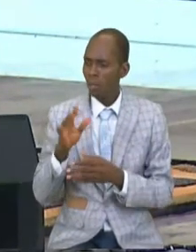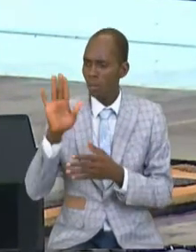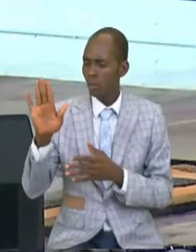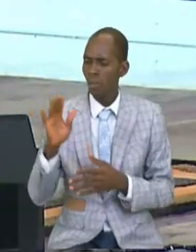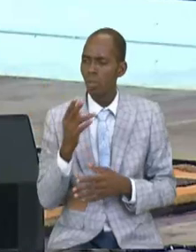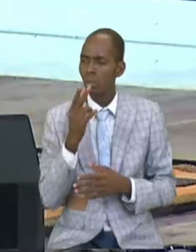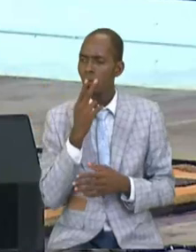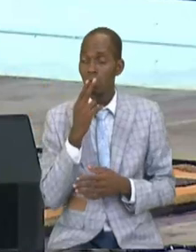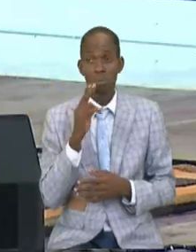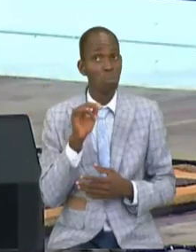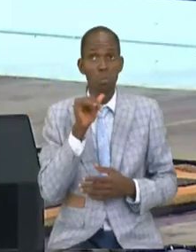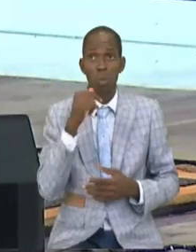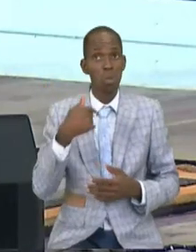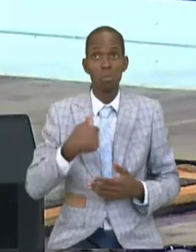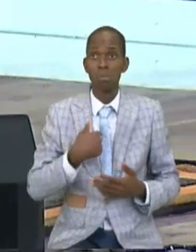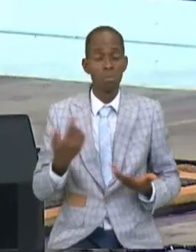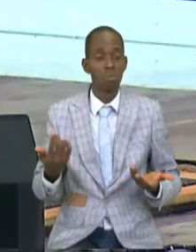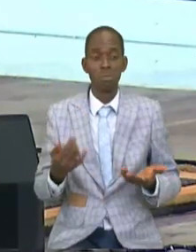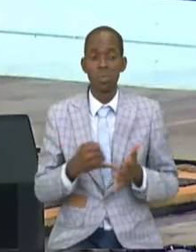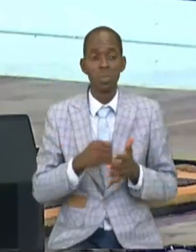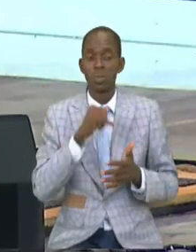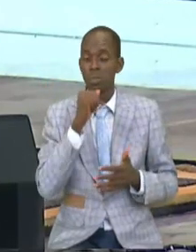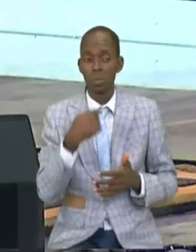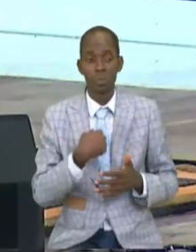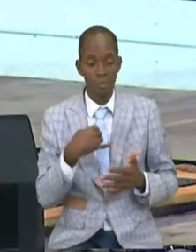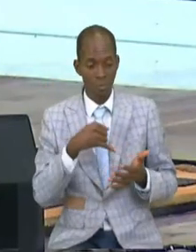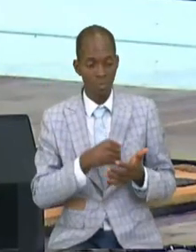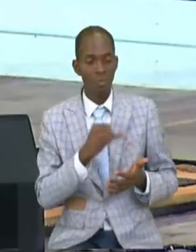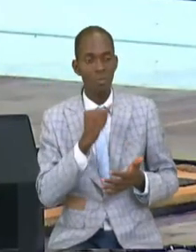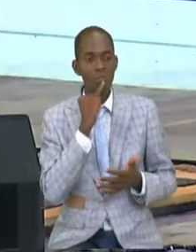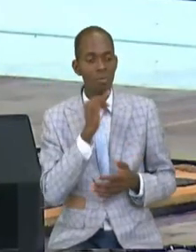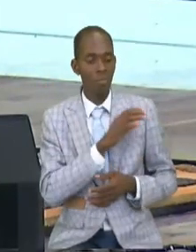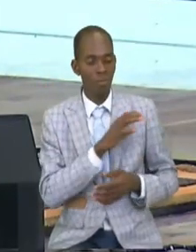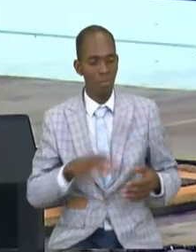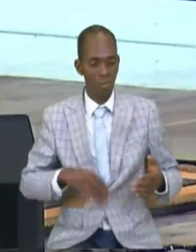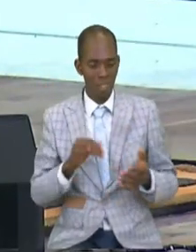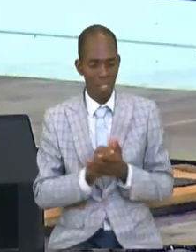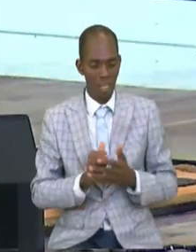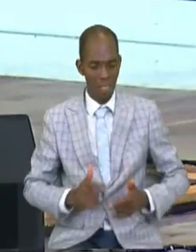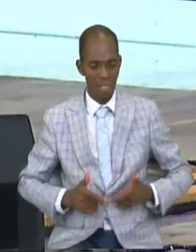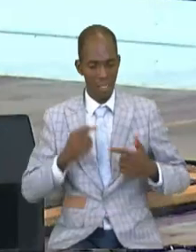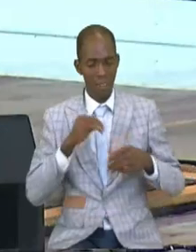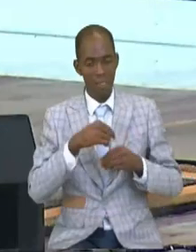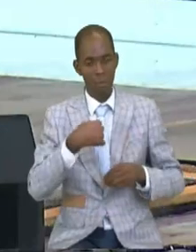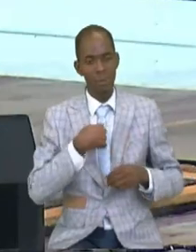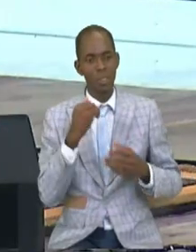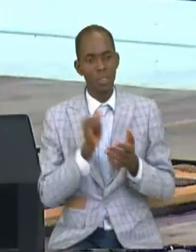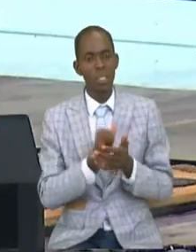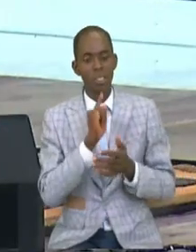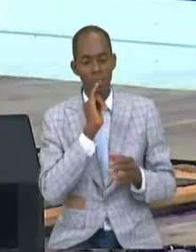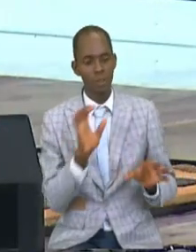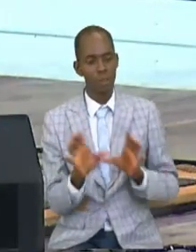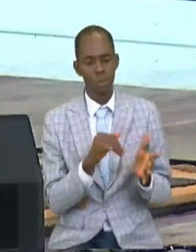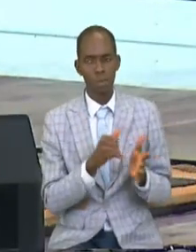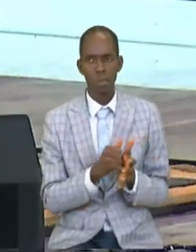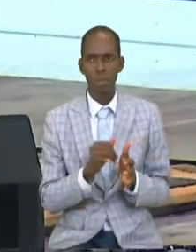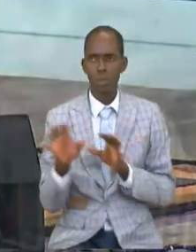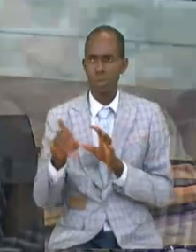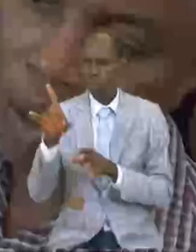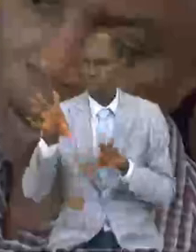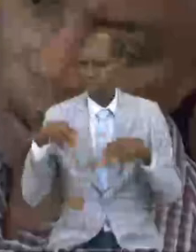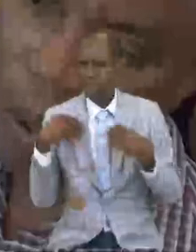là? Il dit que ce n'est pas moi. Il dit, c'est Christ qui vient à moi, qui fait cela. Est-ce